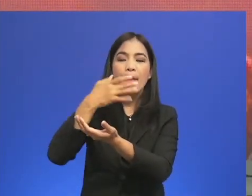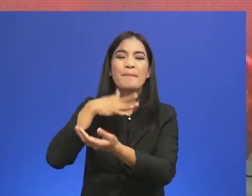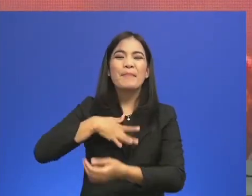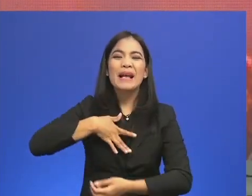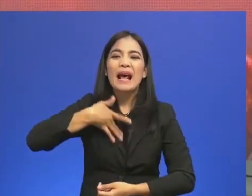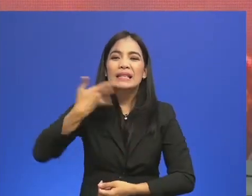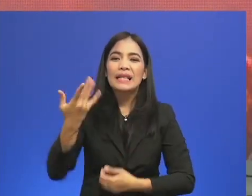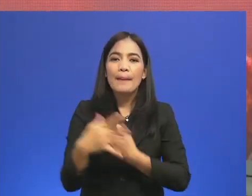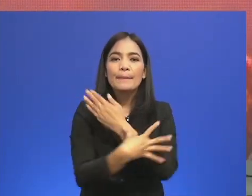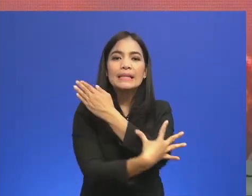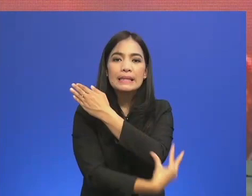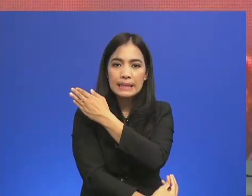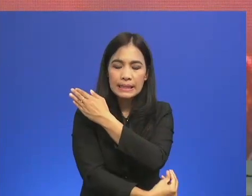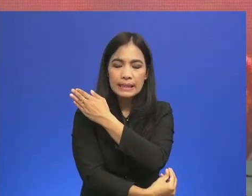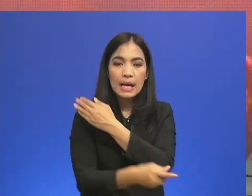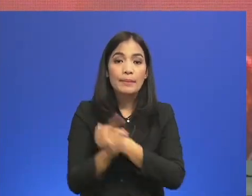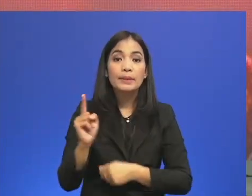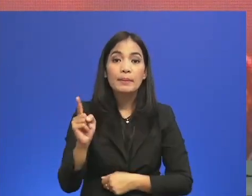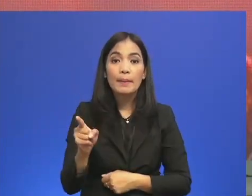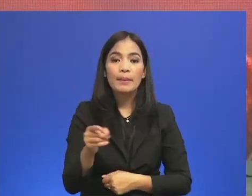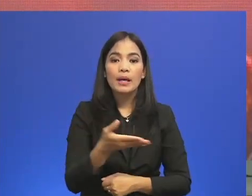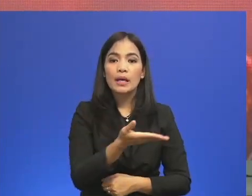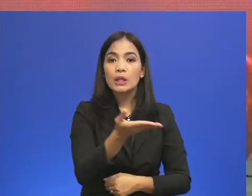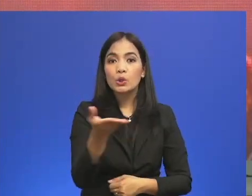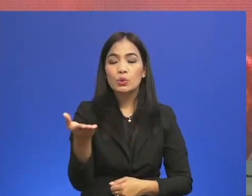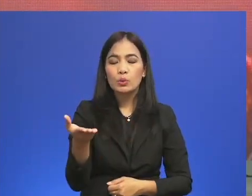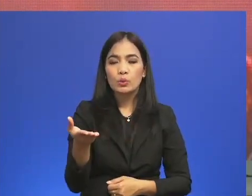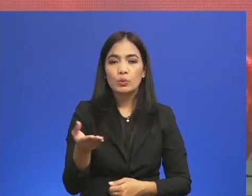miskin, karena itu sudah